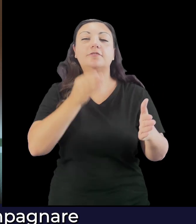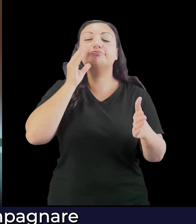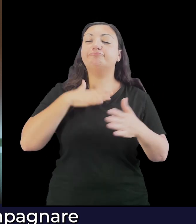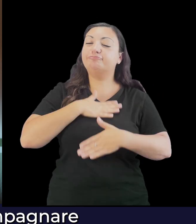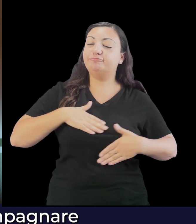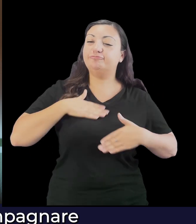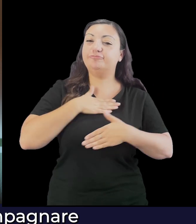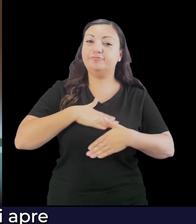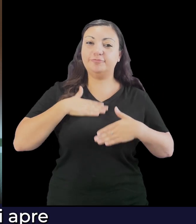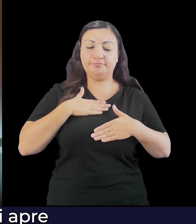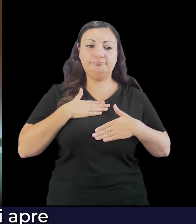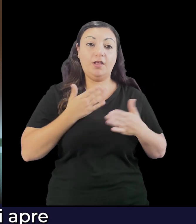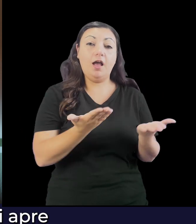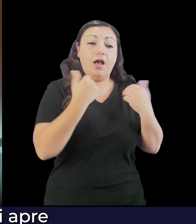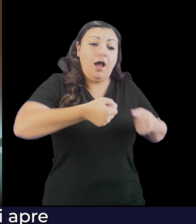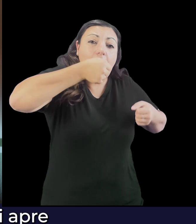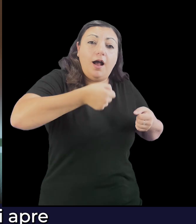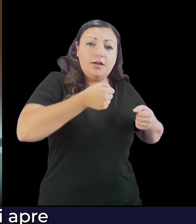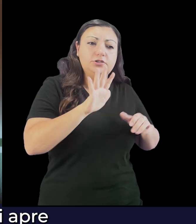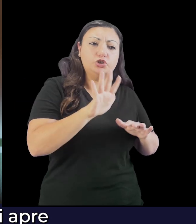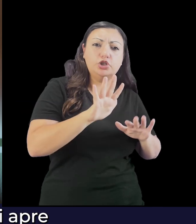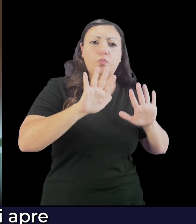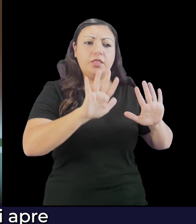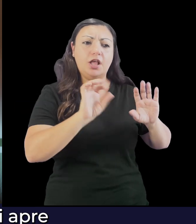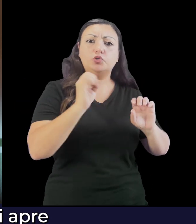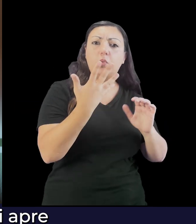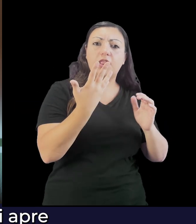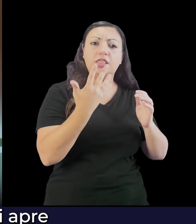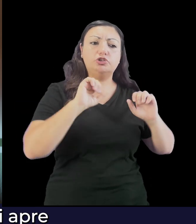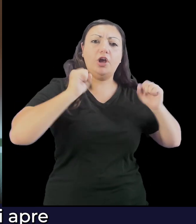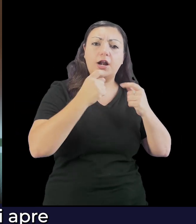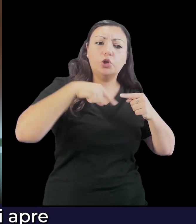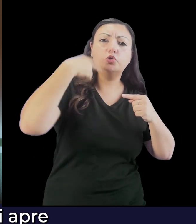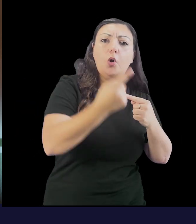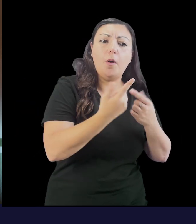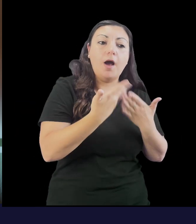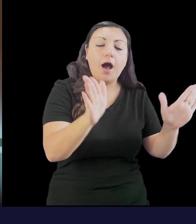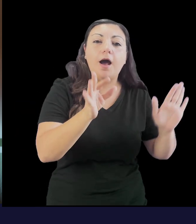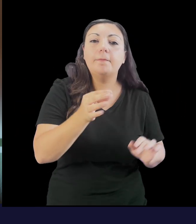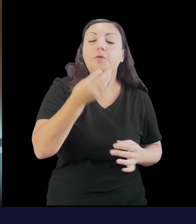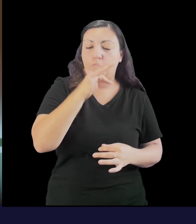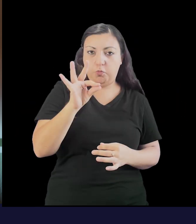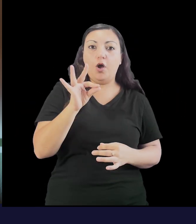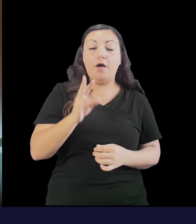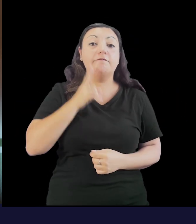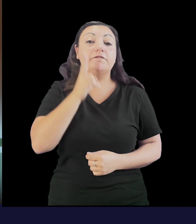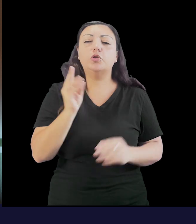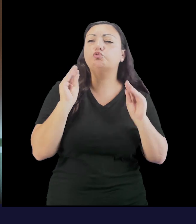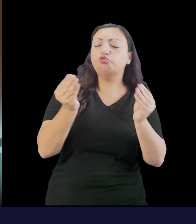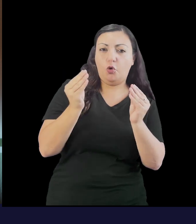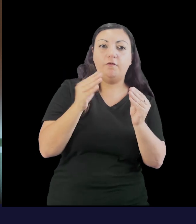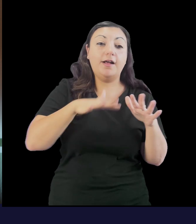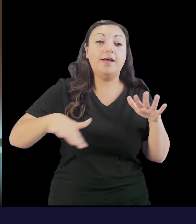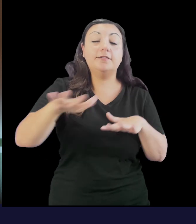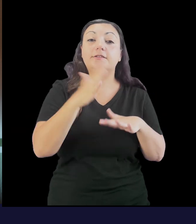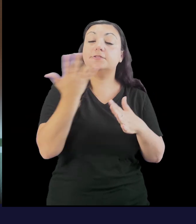della vostra vita Compratene una cassa Lasciatelo lì e l' Aprite ogni 5 ogni 10 ogni 15 anni il vino toscano è buonissimo da giovane ma